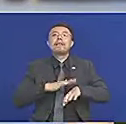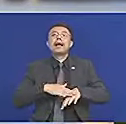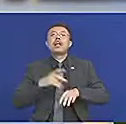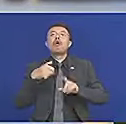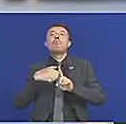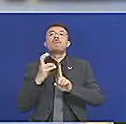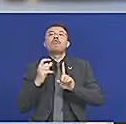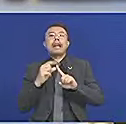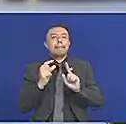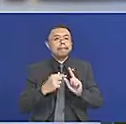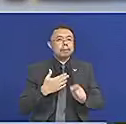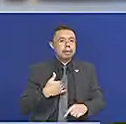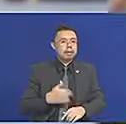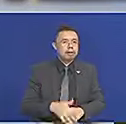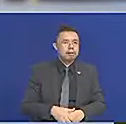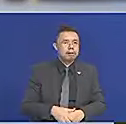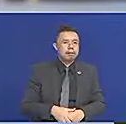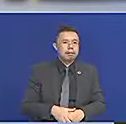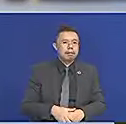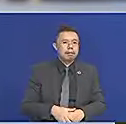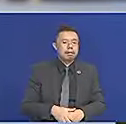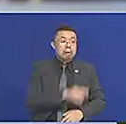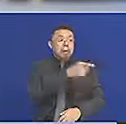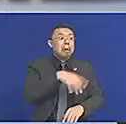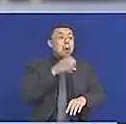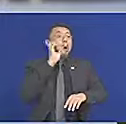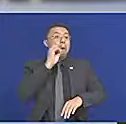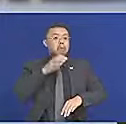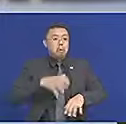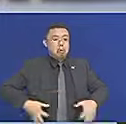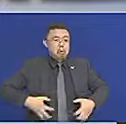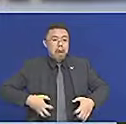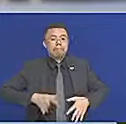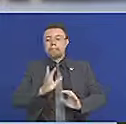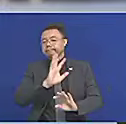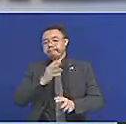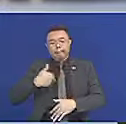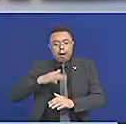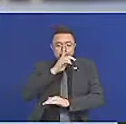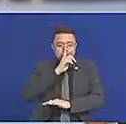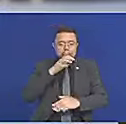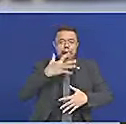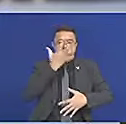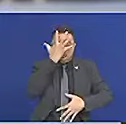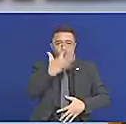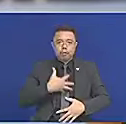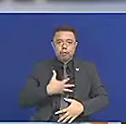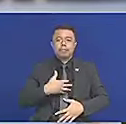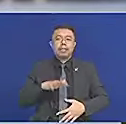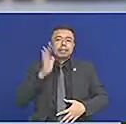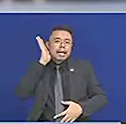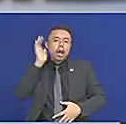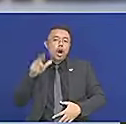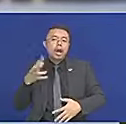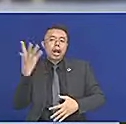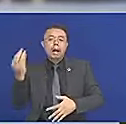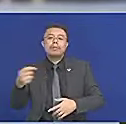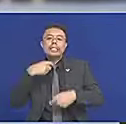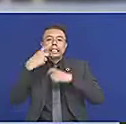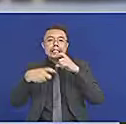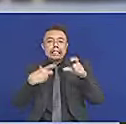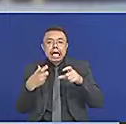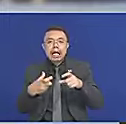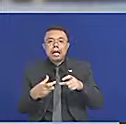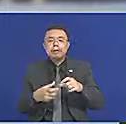kurap. Hai om kurap. Wah. Dah. Terus saya dengar orang kampung cerita waktu